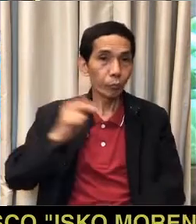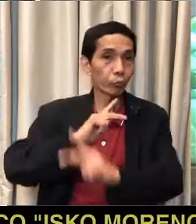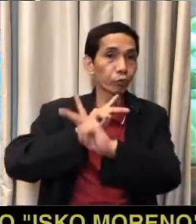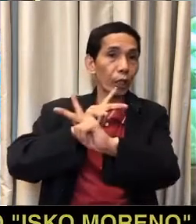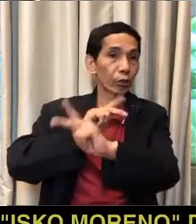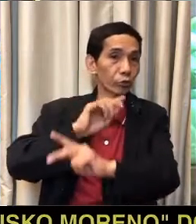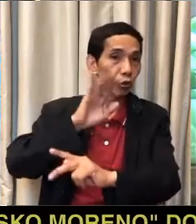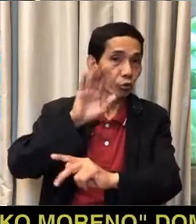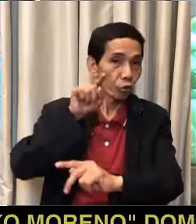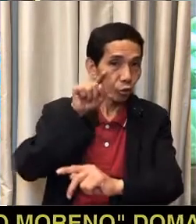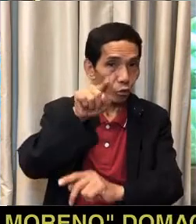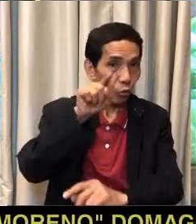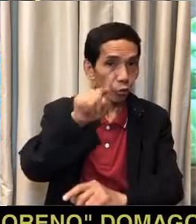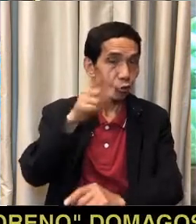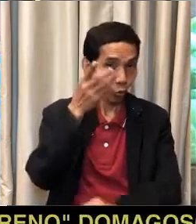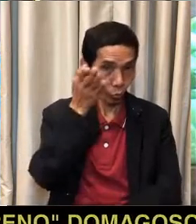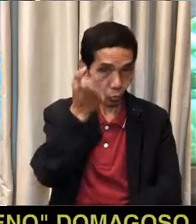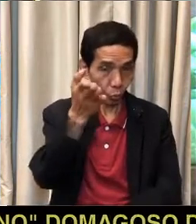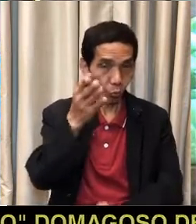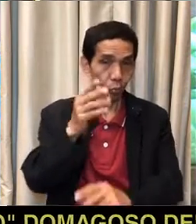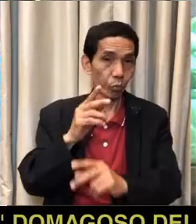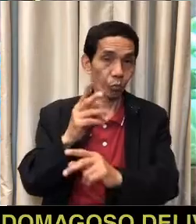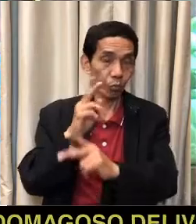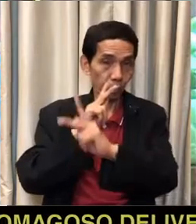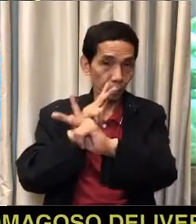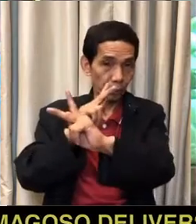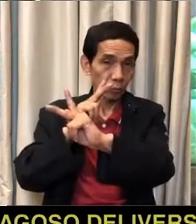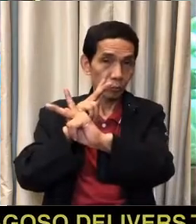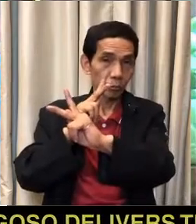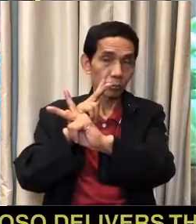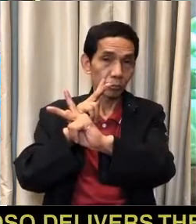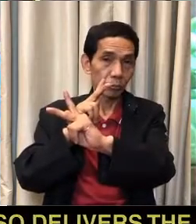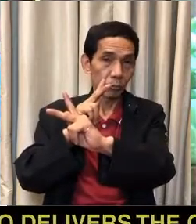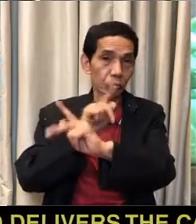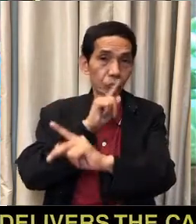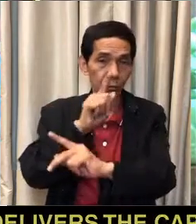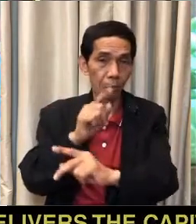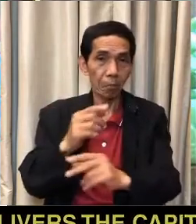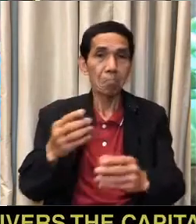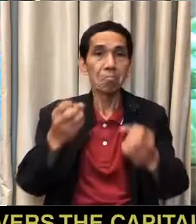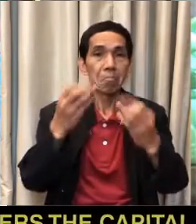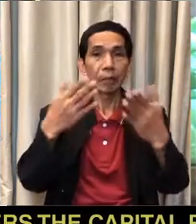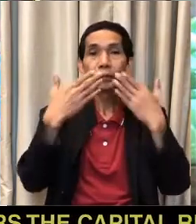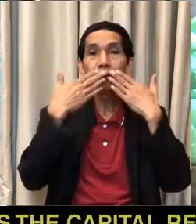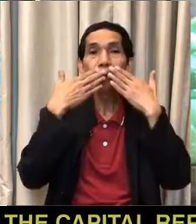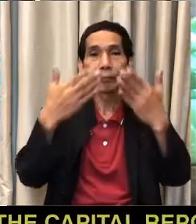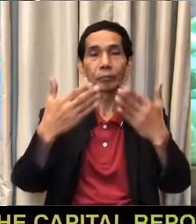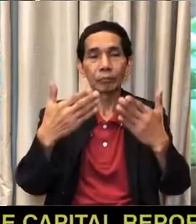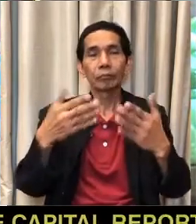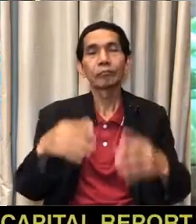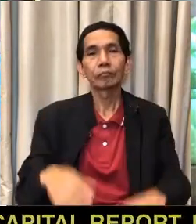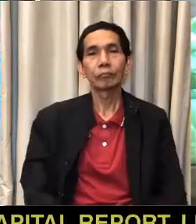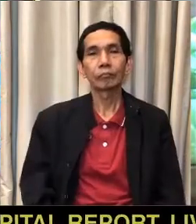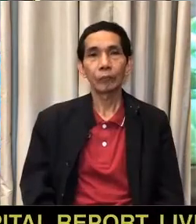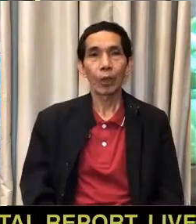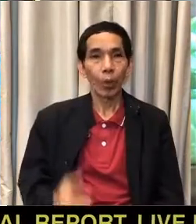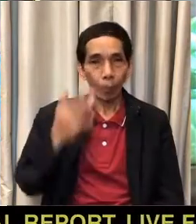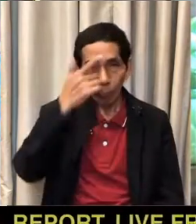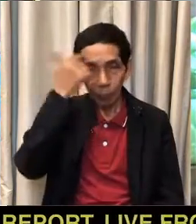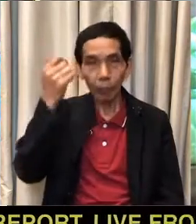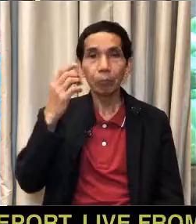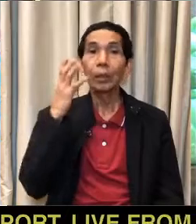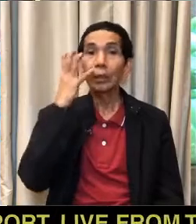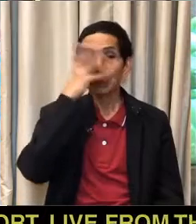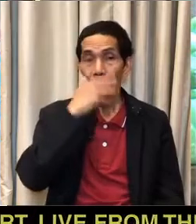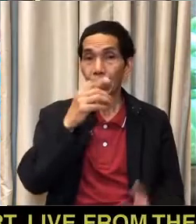proteksyonan kayo. At talaga, okay, maraming salamat ha, Renelyn. Kasi magandang